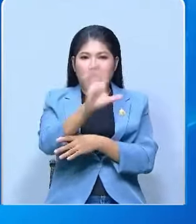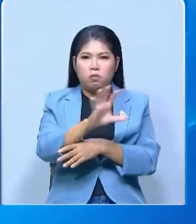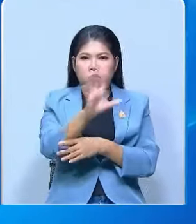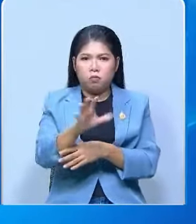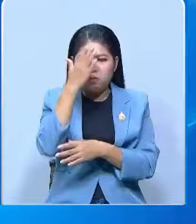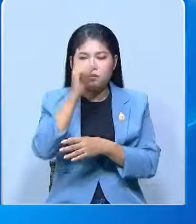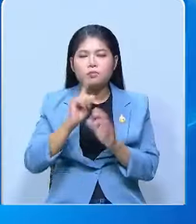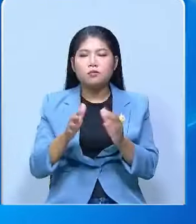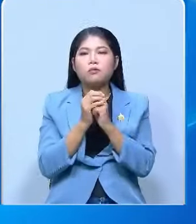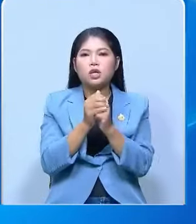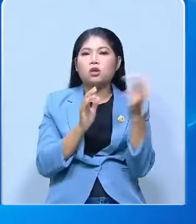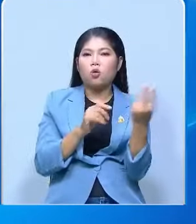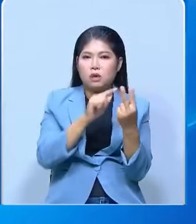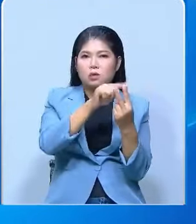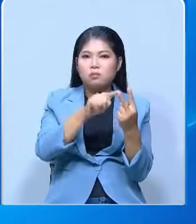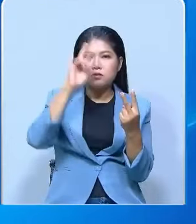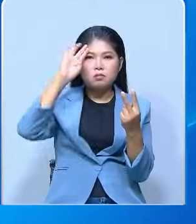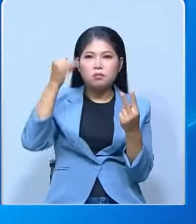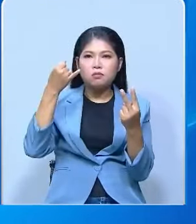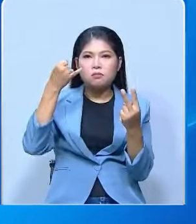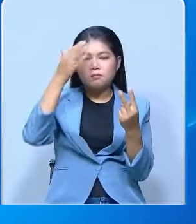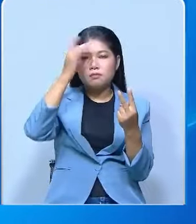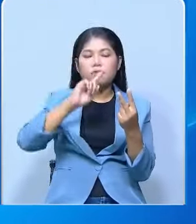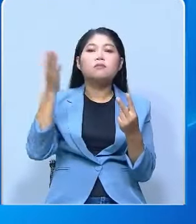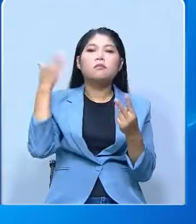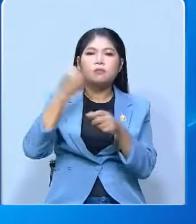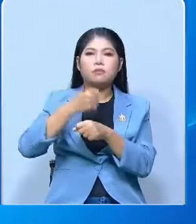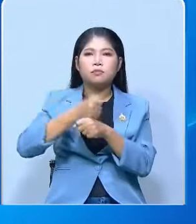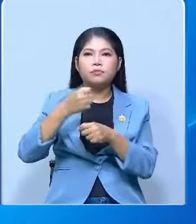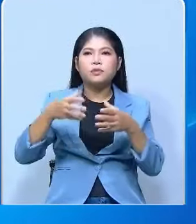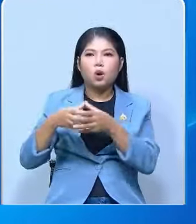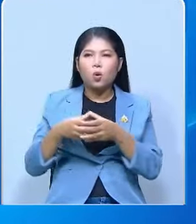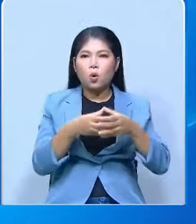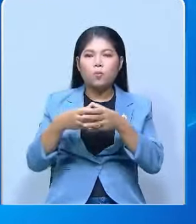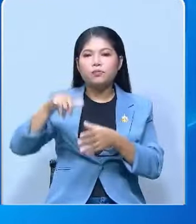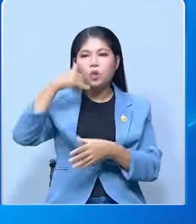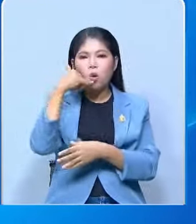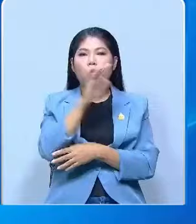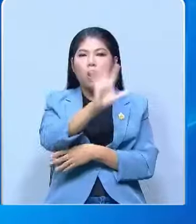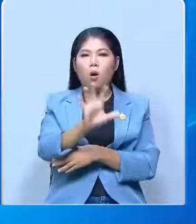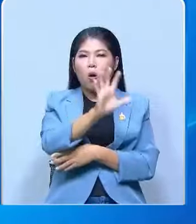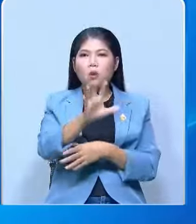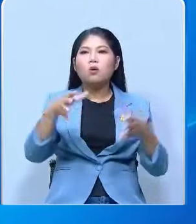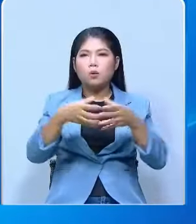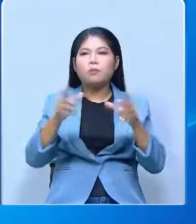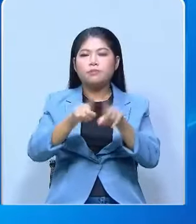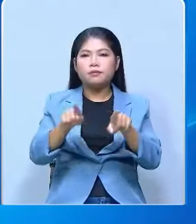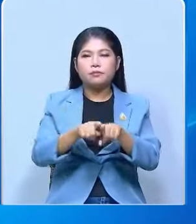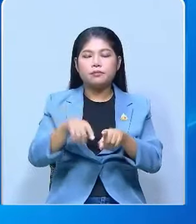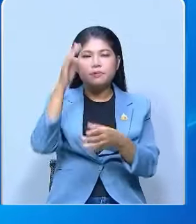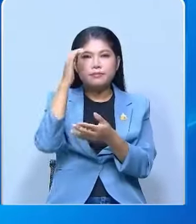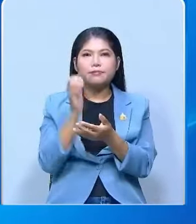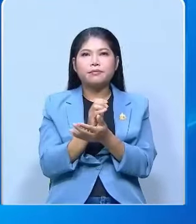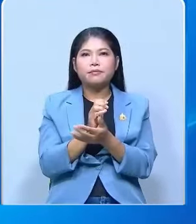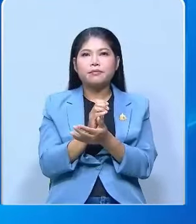าชาวจีน2คนนี้บอกว่ารู้จักกันเนื่องจากเคยทำงานอยู่ในกลุ่มเดียวกันในแก๊งคอลเซ็นเตอร์นั่นเอง แบบนี้ฝากเจ้าหน้าที่ตำรวจด้ว